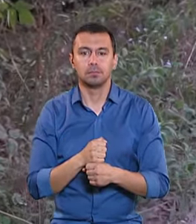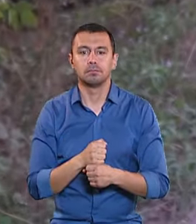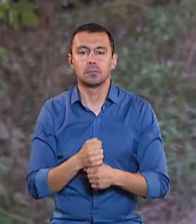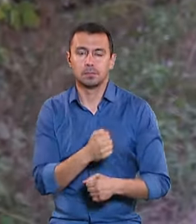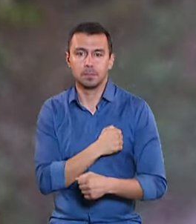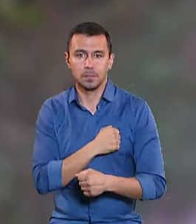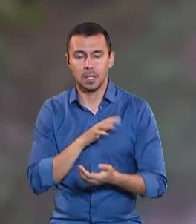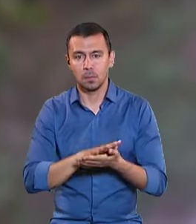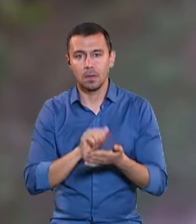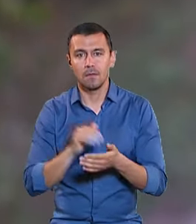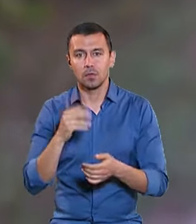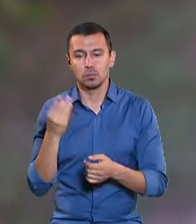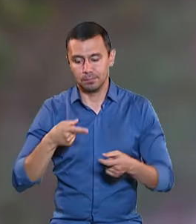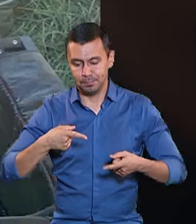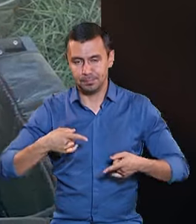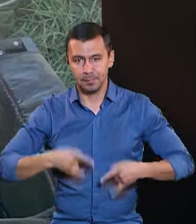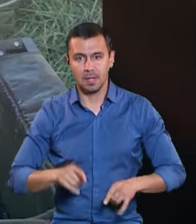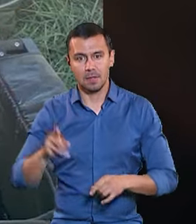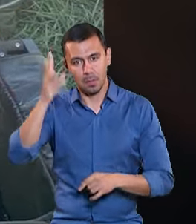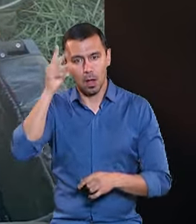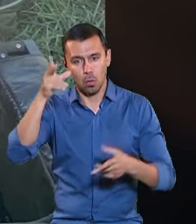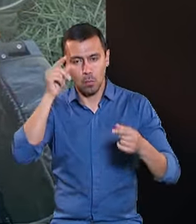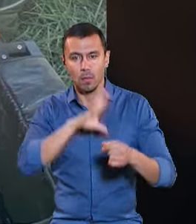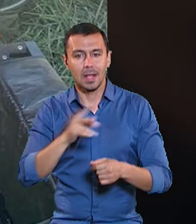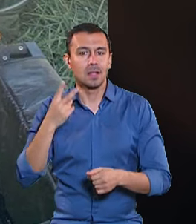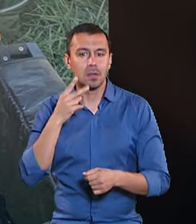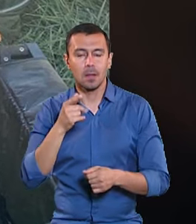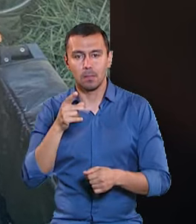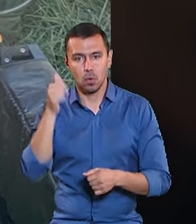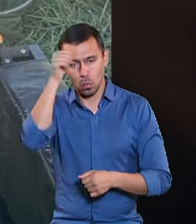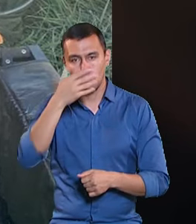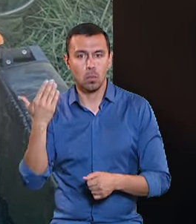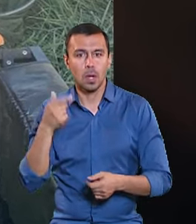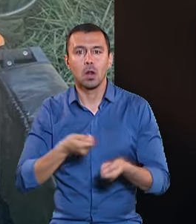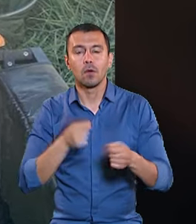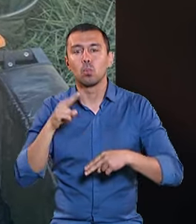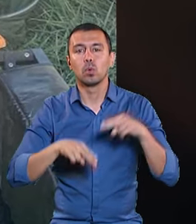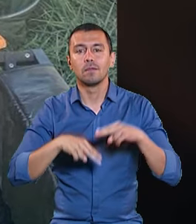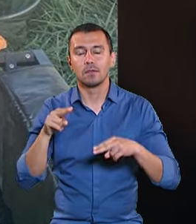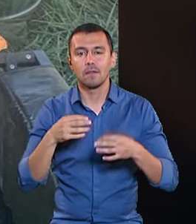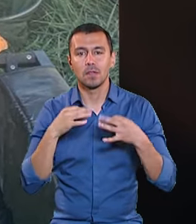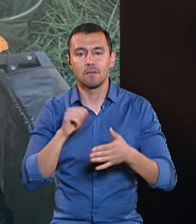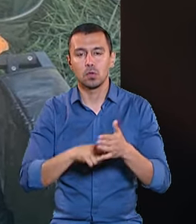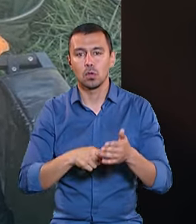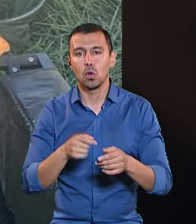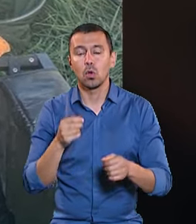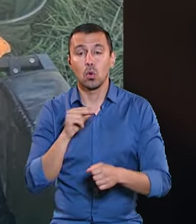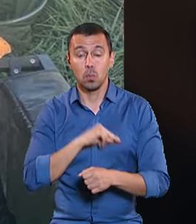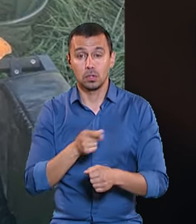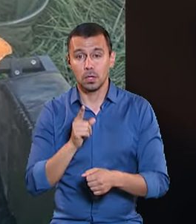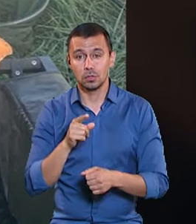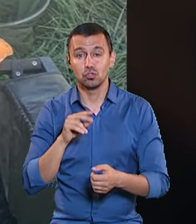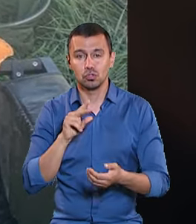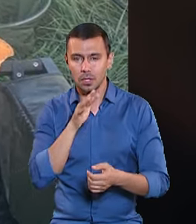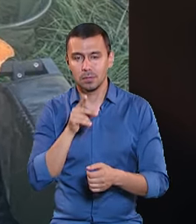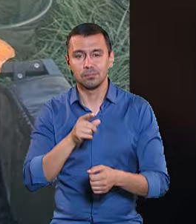позивним «Фіш» родом з Хмельниччини. Розвідником був не завжди. Півтора року тому керував будівництвом. У вільний від роботи час рибалив. Звідти, говорить,